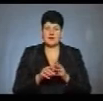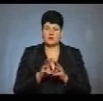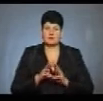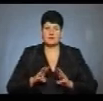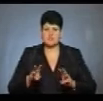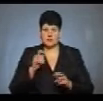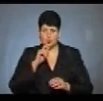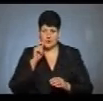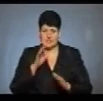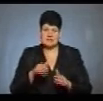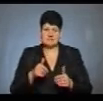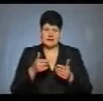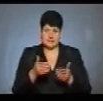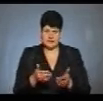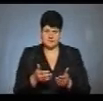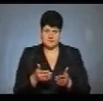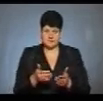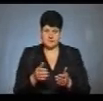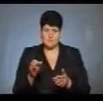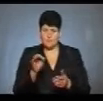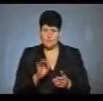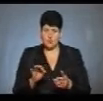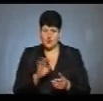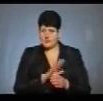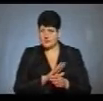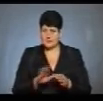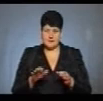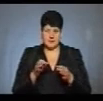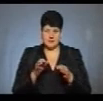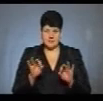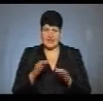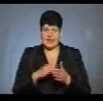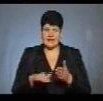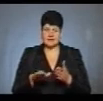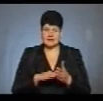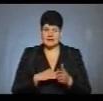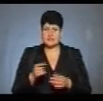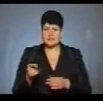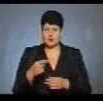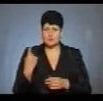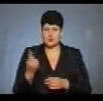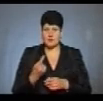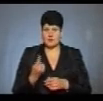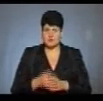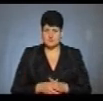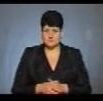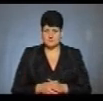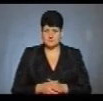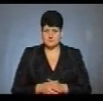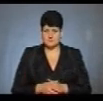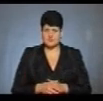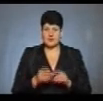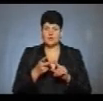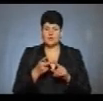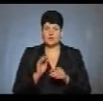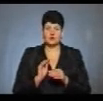міністрів України із зверненням про неприпустимість ліквідації Тернопільської області. Друге